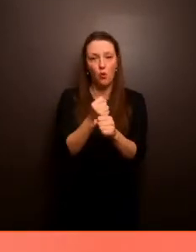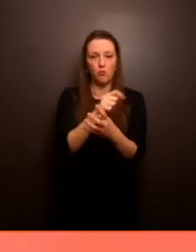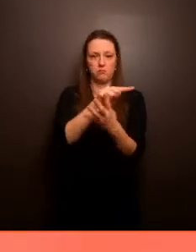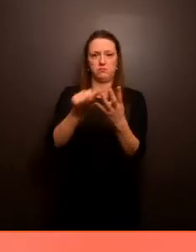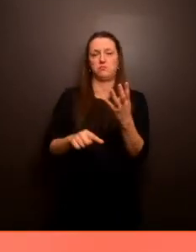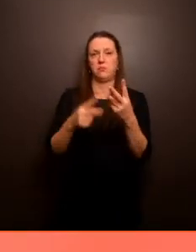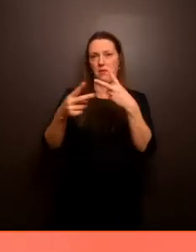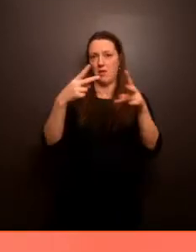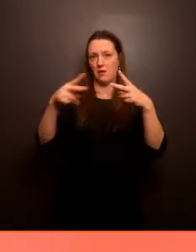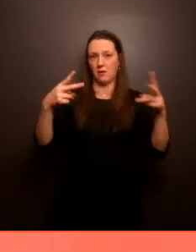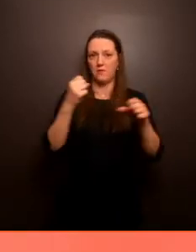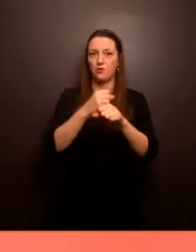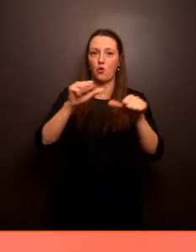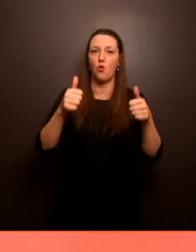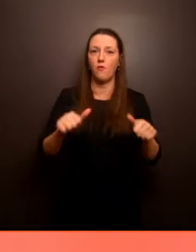töölepinguline suhe.